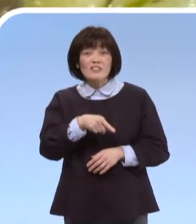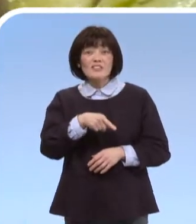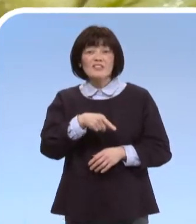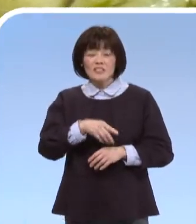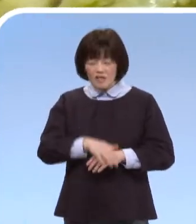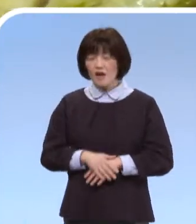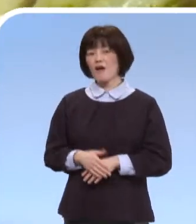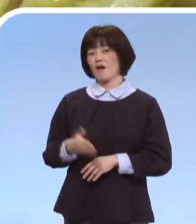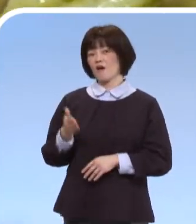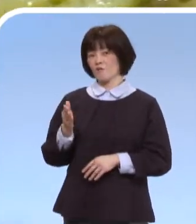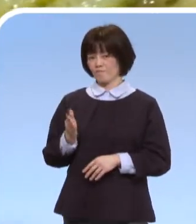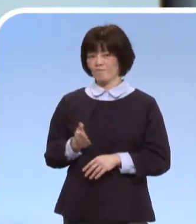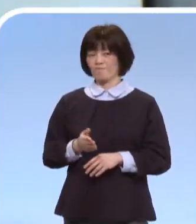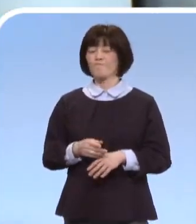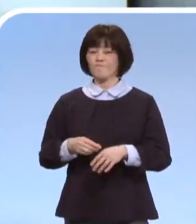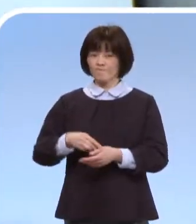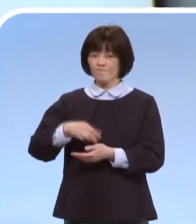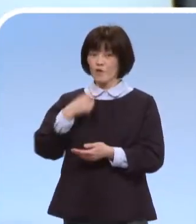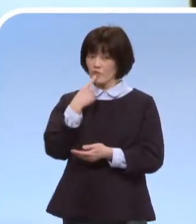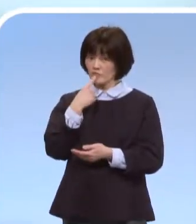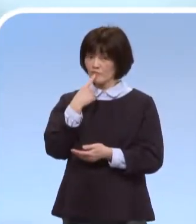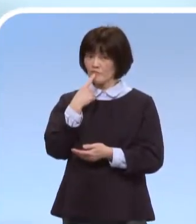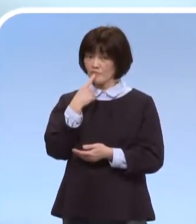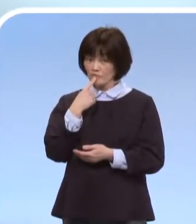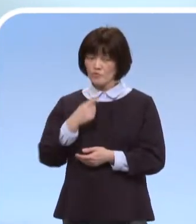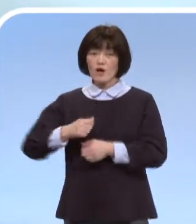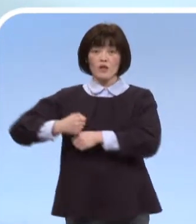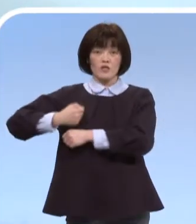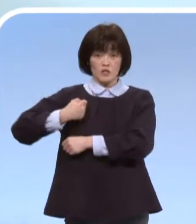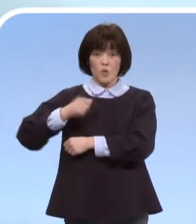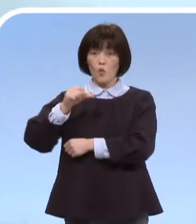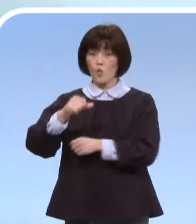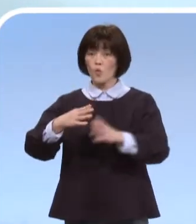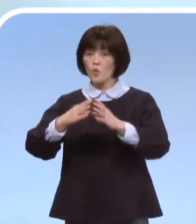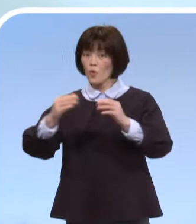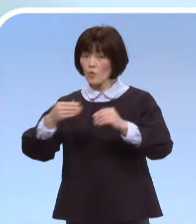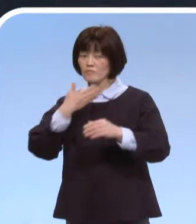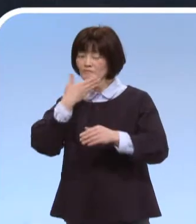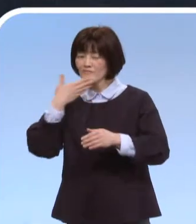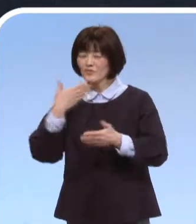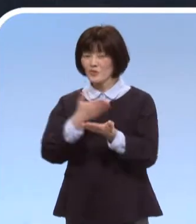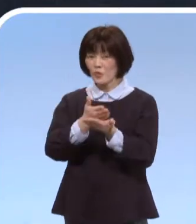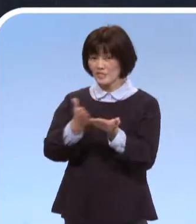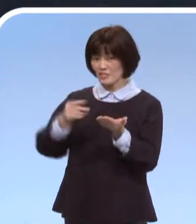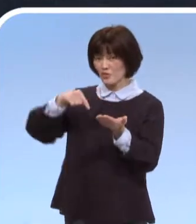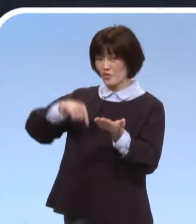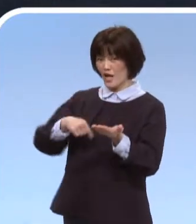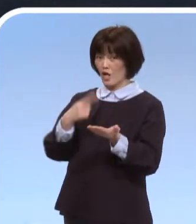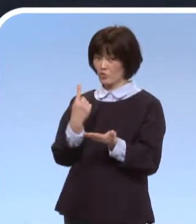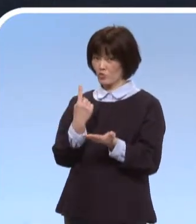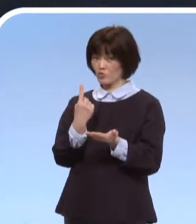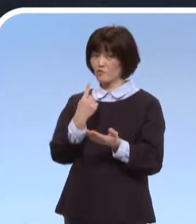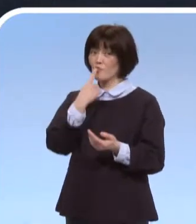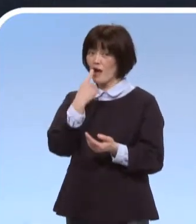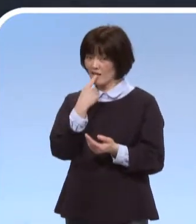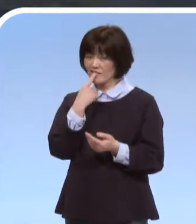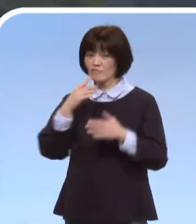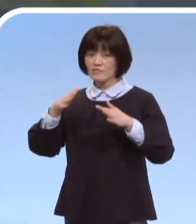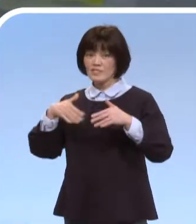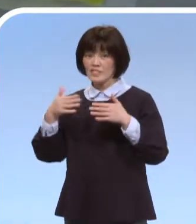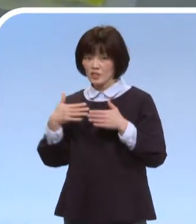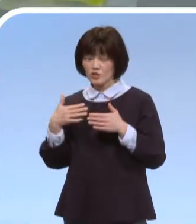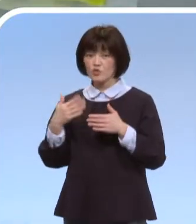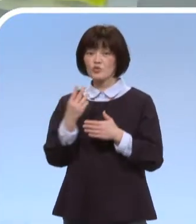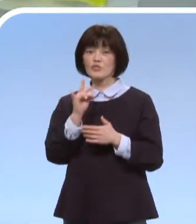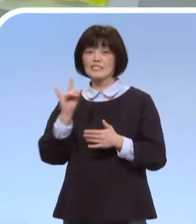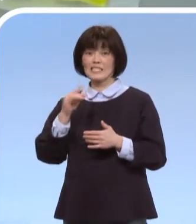ですけど。 実はこちらはですね、兵庫五穀のごちそうシリーズというのの中の春菊と大葉の爽やかさ、体休まるグリーンソ